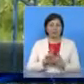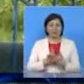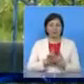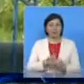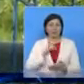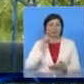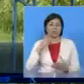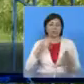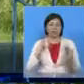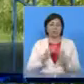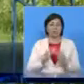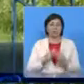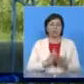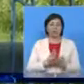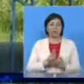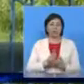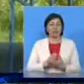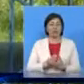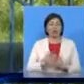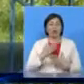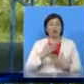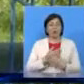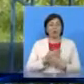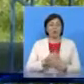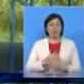жастар ресурстық орталығының мамандары, қоғамдық көмекшілер,